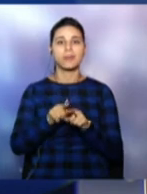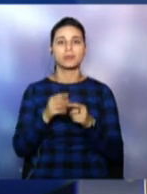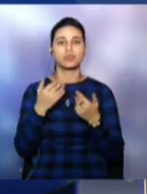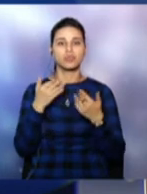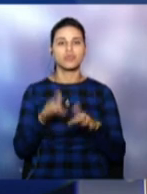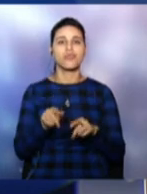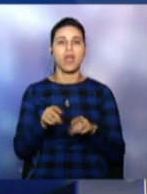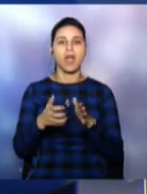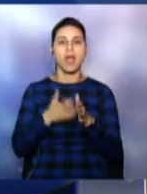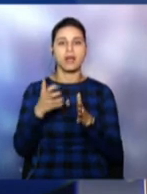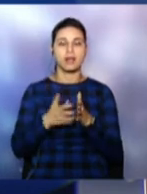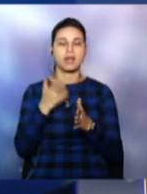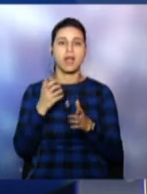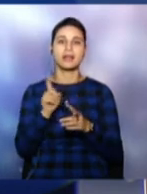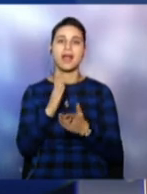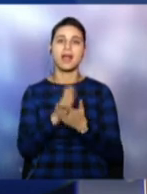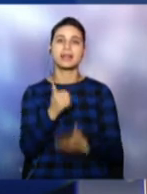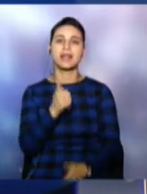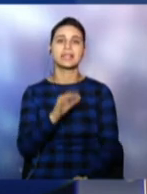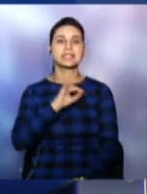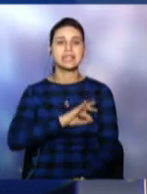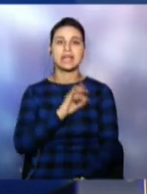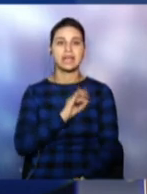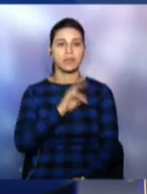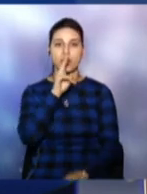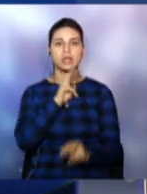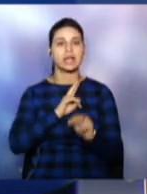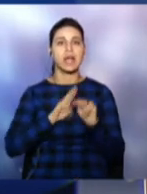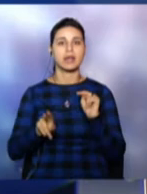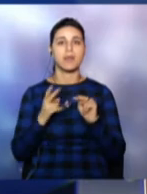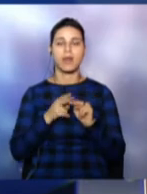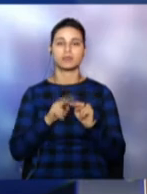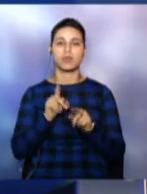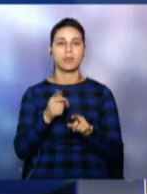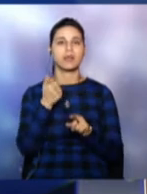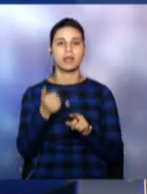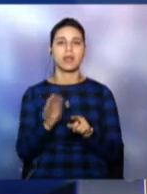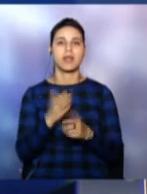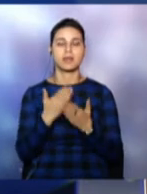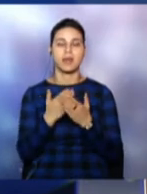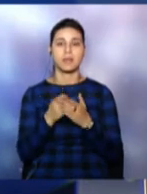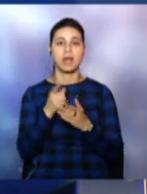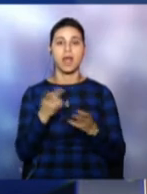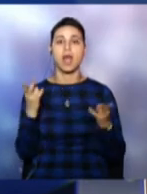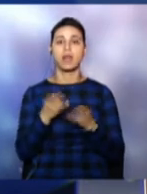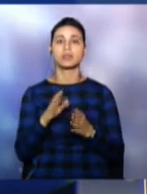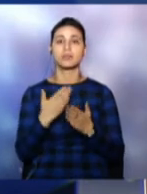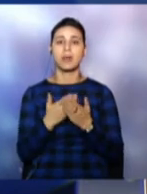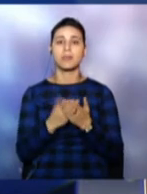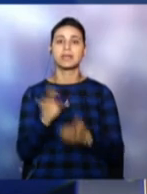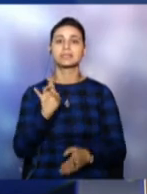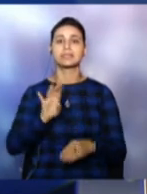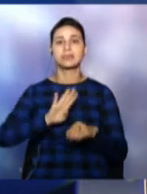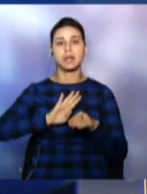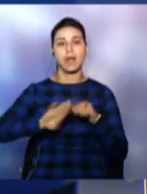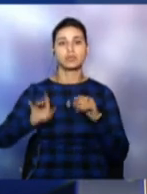გამოფიტვას, და ძალიან ბევრი პირიქით სასარგებლო პროდუქტი შეიძლება დავკარგოთ, ამიტომ არ არის ხოლმე მიზანშეწონილი, თუ თქვენ არ გჭირდებათ მაგალითად